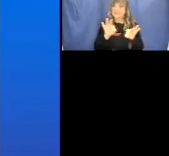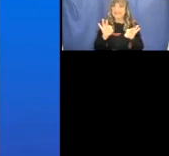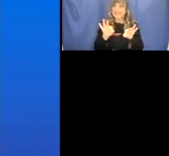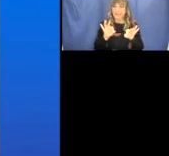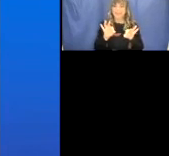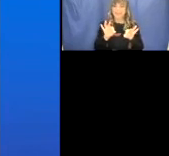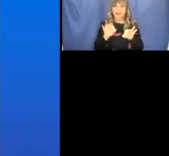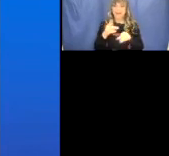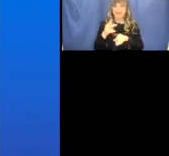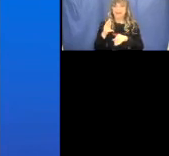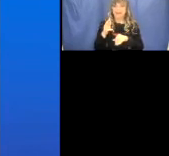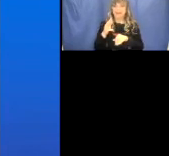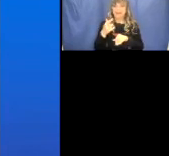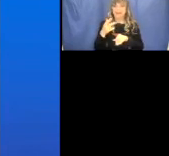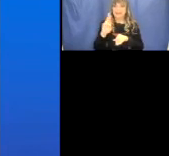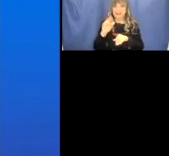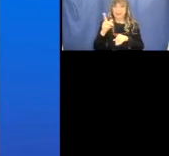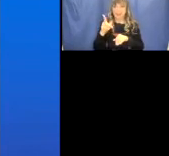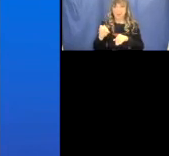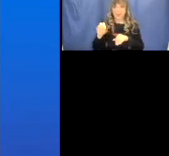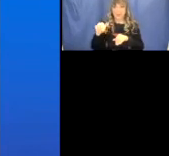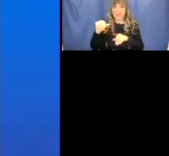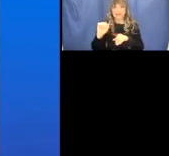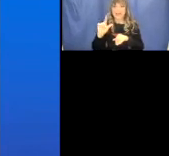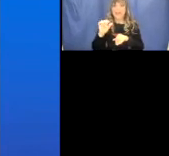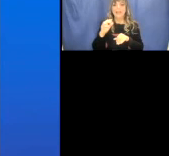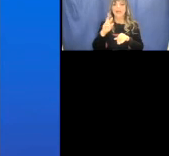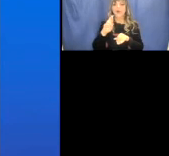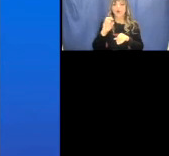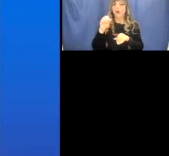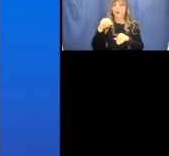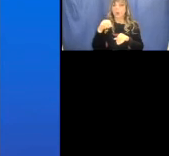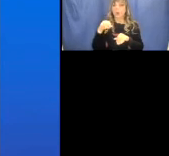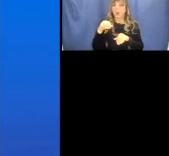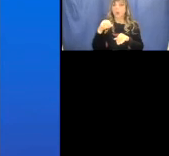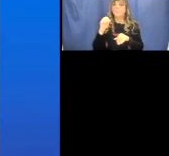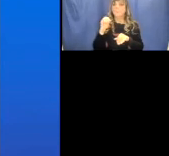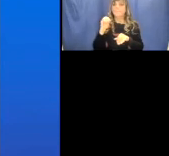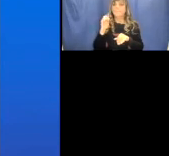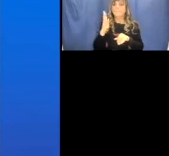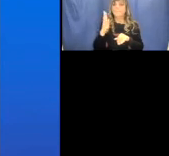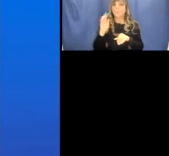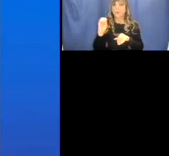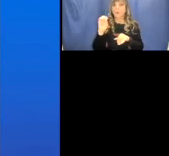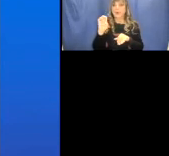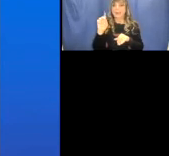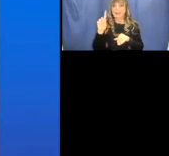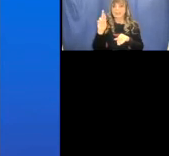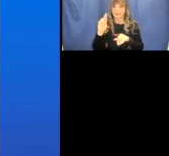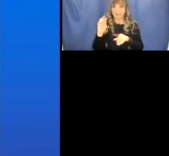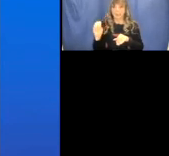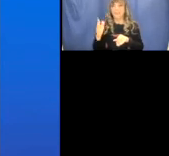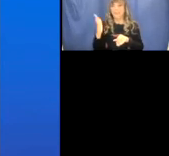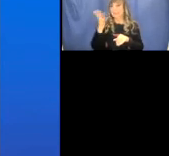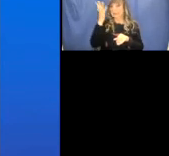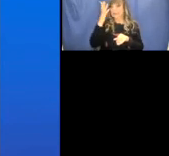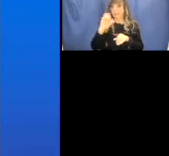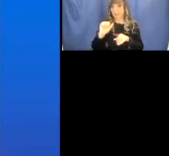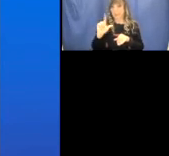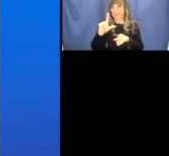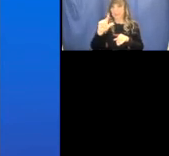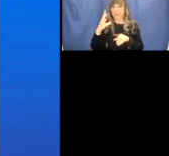tribunale il rombo idro per esempio il rombo ero più tipico è quello della calcite la